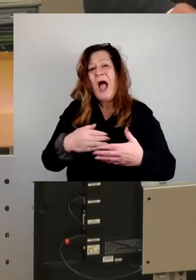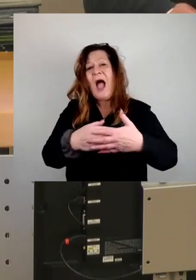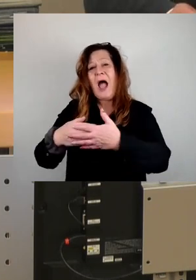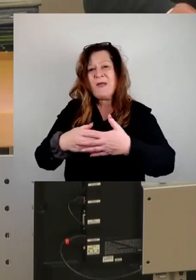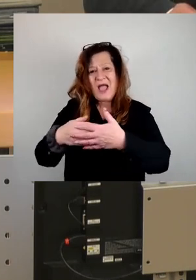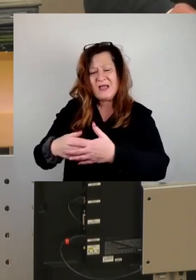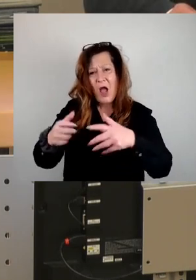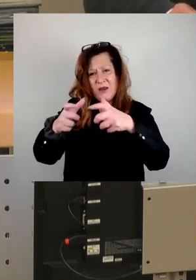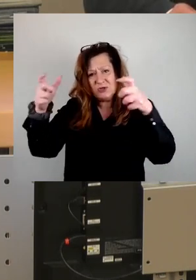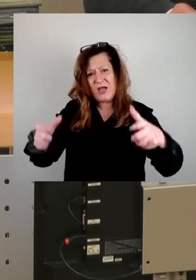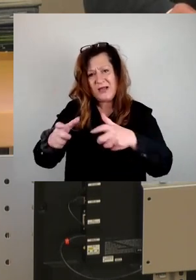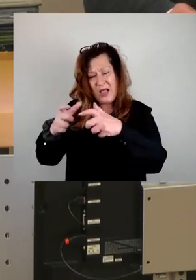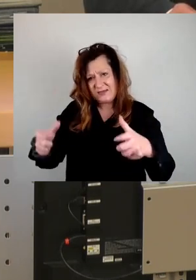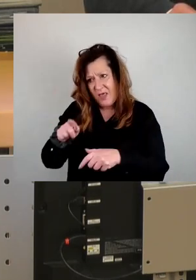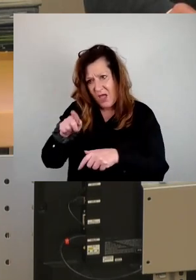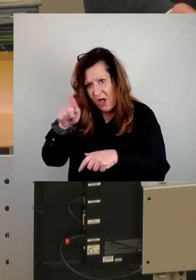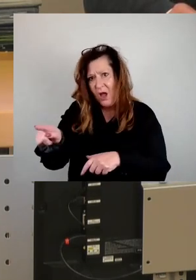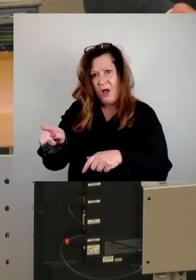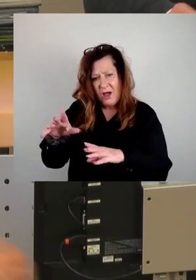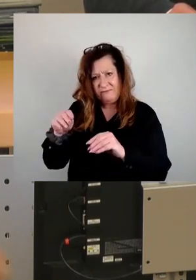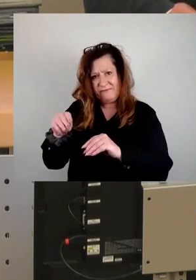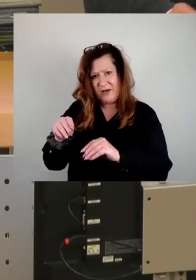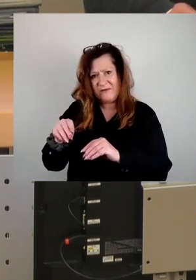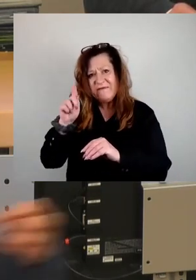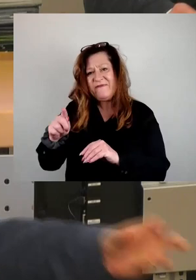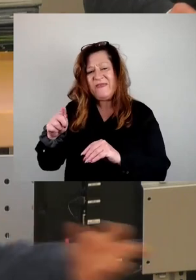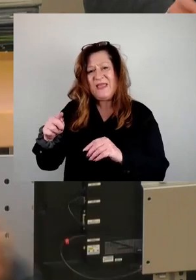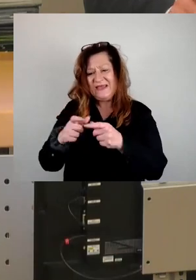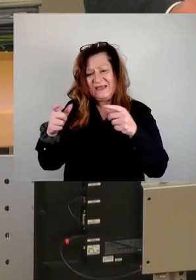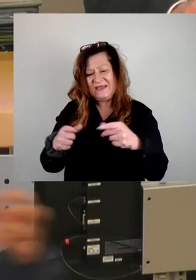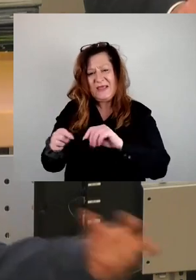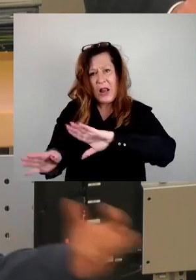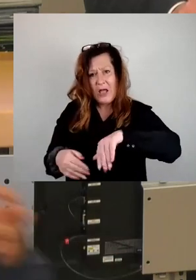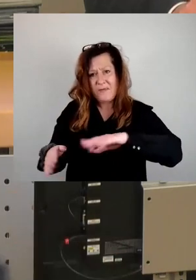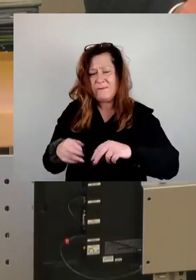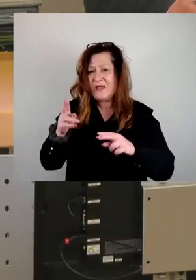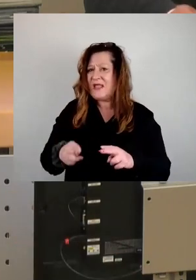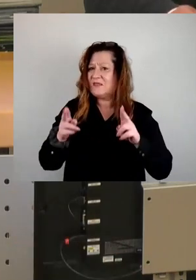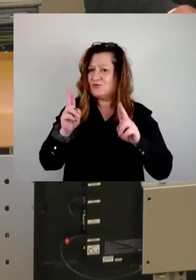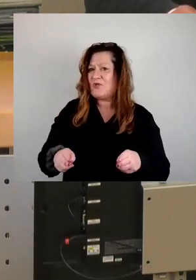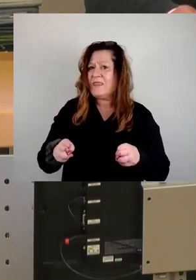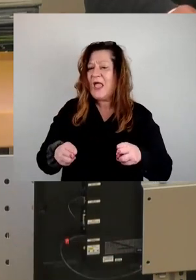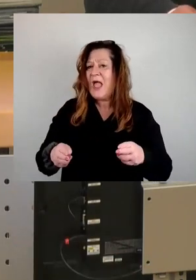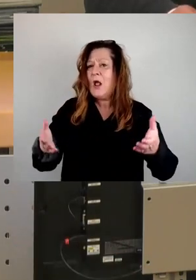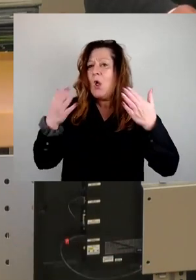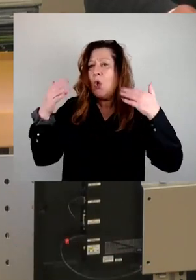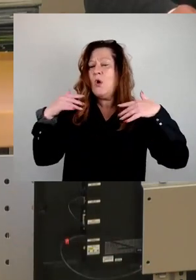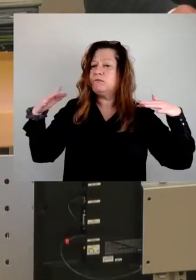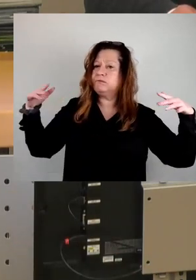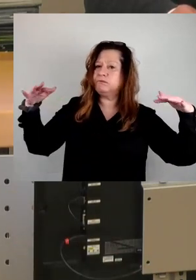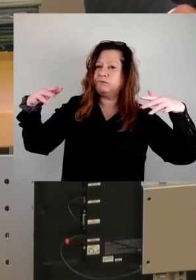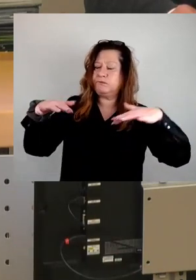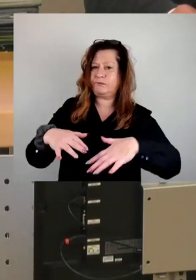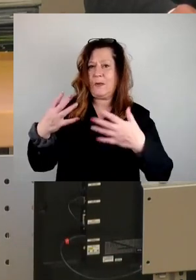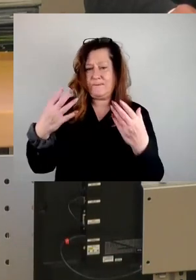erklärt, aber genau dadurch, dass wir das entsiegelt haben, können wir jetzt Stadtteile belüften, die vorher, sage ich mal, nicht belüftet werden konnten.